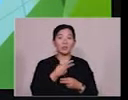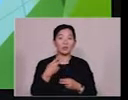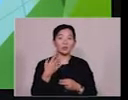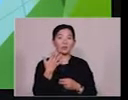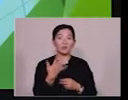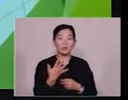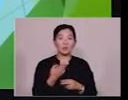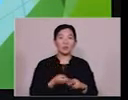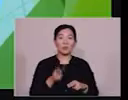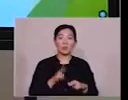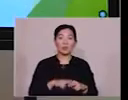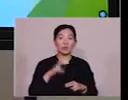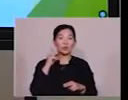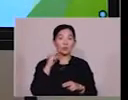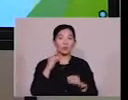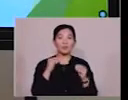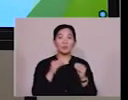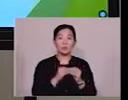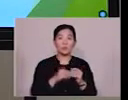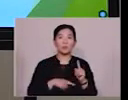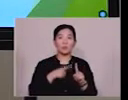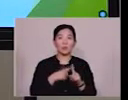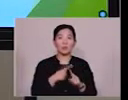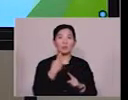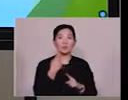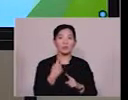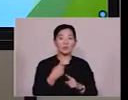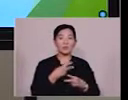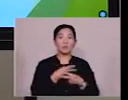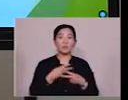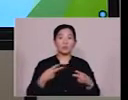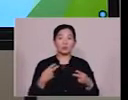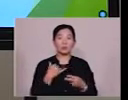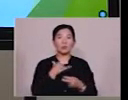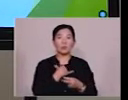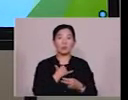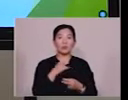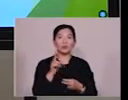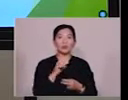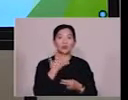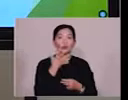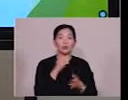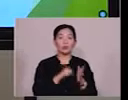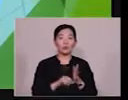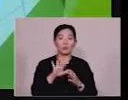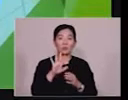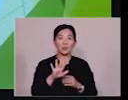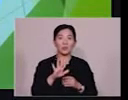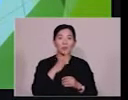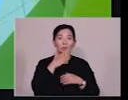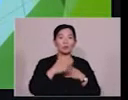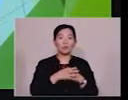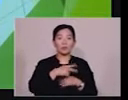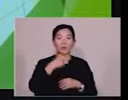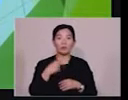5, поэтому к числу десятков прибавляем 1, и получается у нас, что 565 приближенно